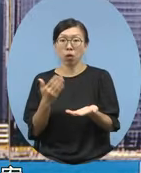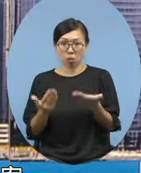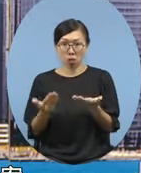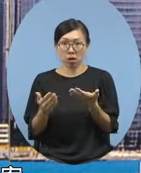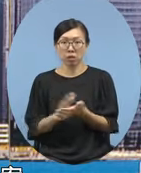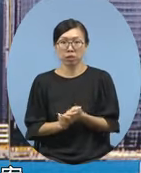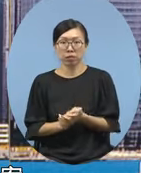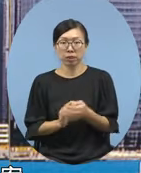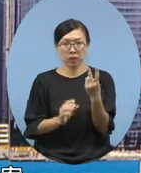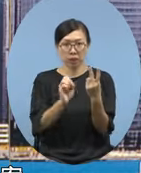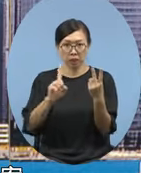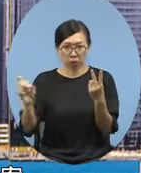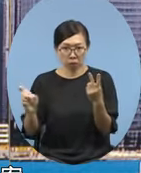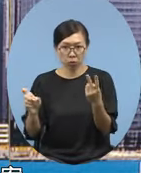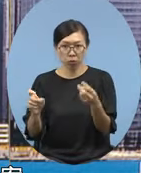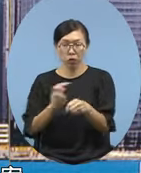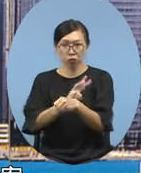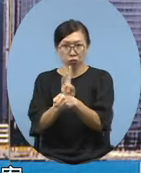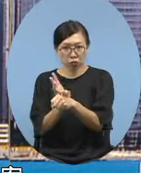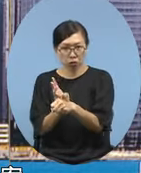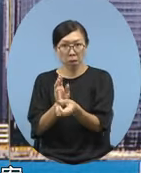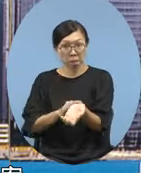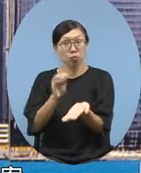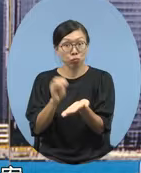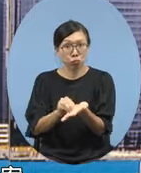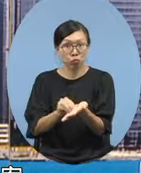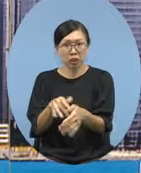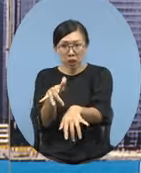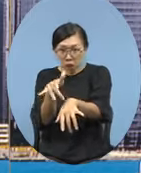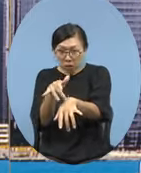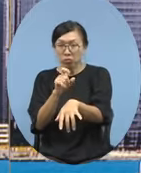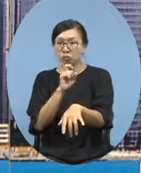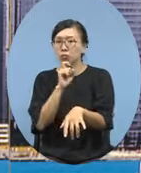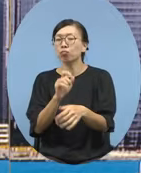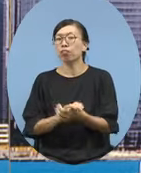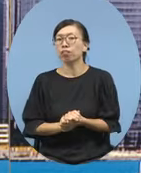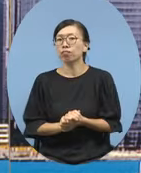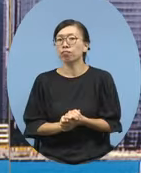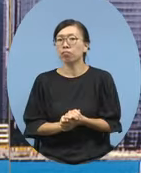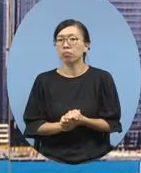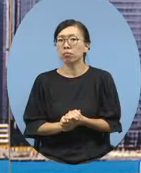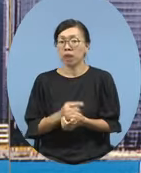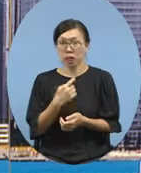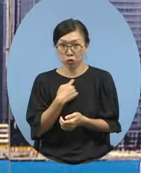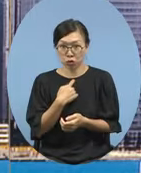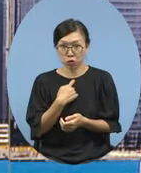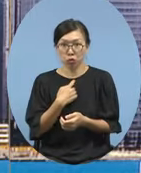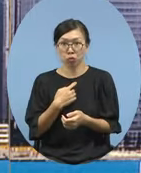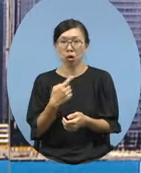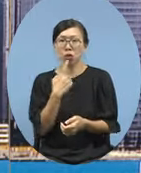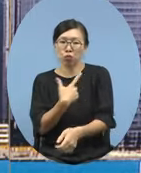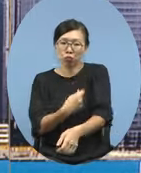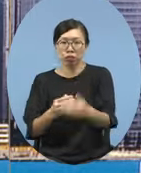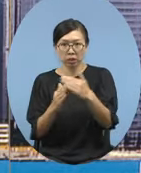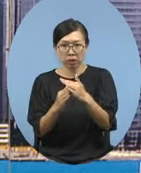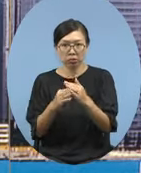曾經係同2019冠狀病毒病確診個案咧有密切接觸嘅人士咧，亦都係需要暫